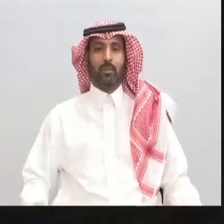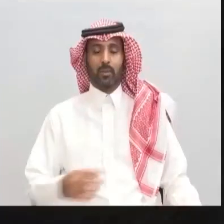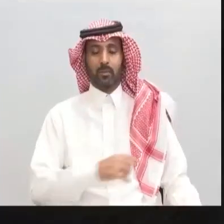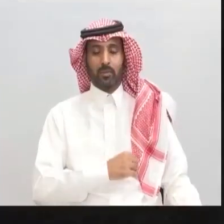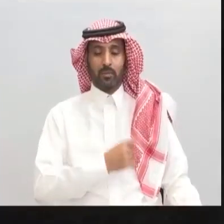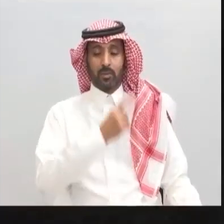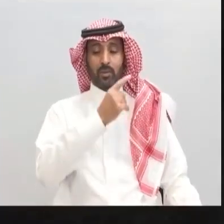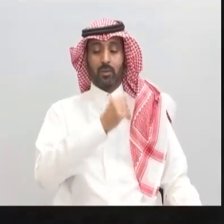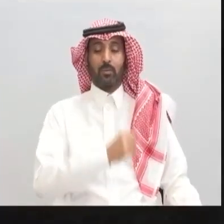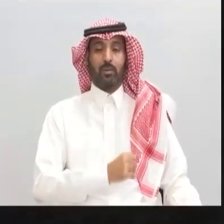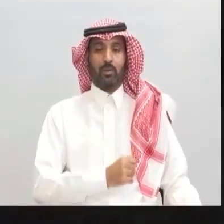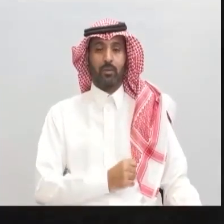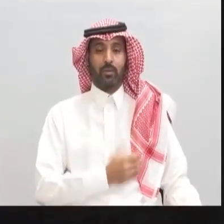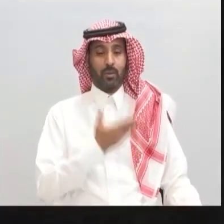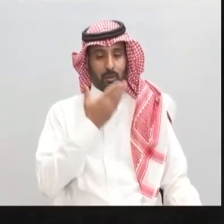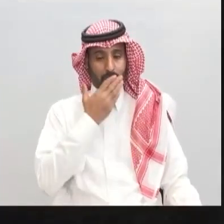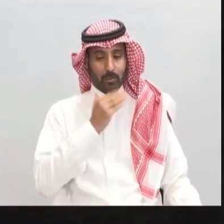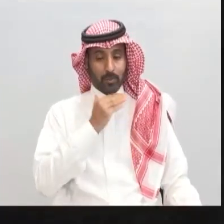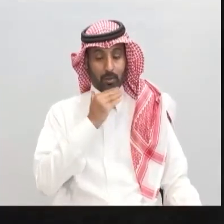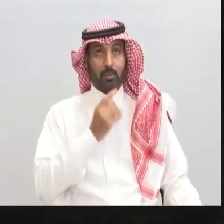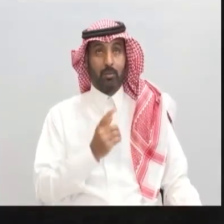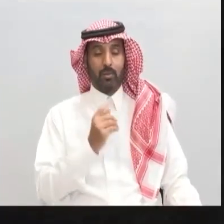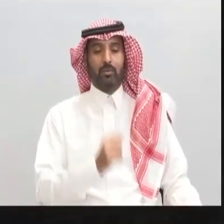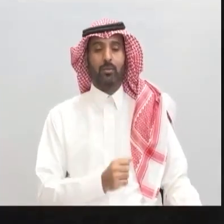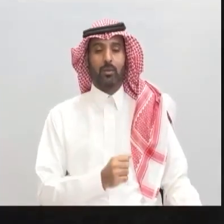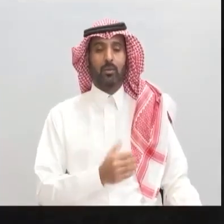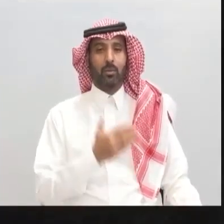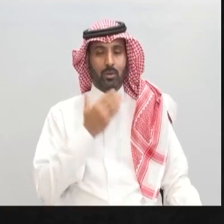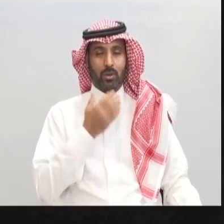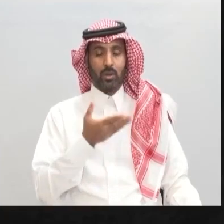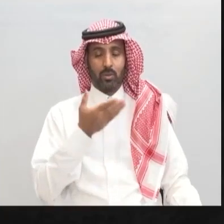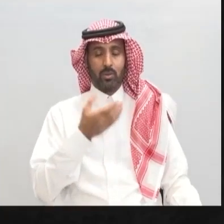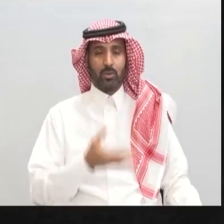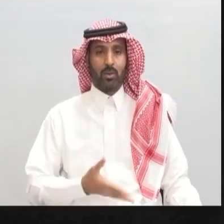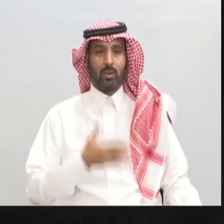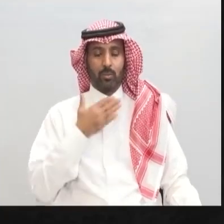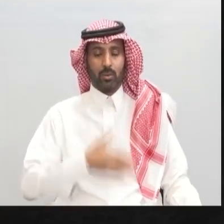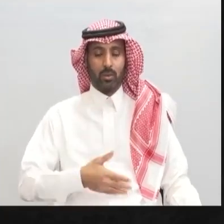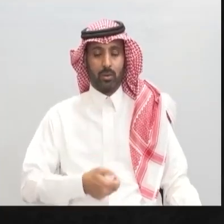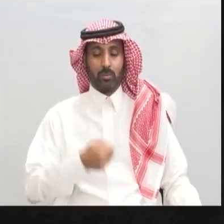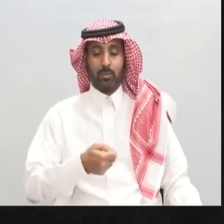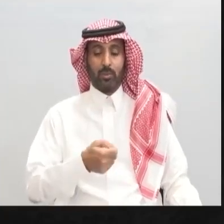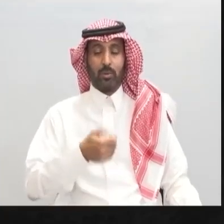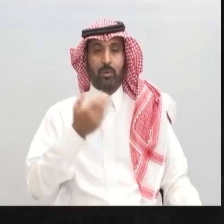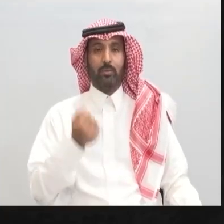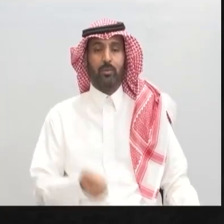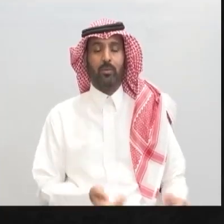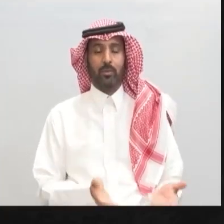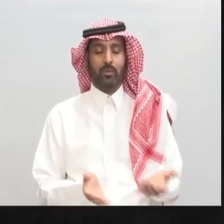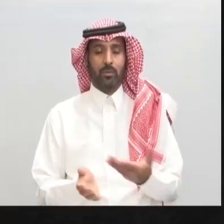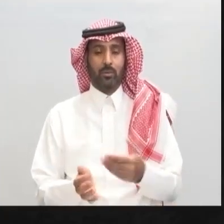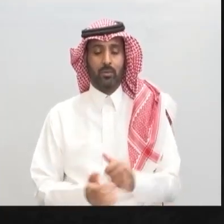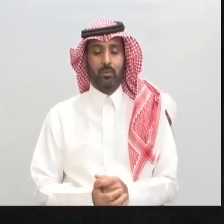بسم الله الرحمن الرحيم الحمد لله رب العالمين والصلاه والسلام على اشرف الانبياء والمرسلين نبينا محمد